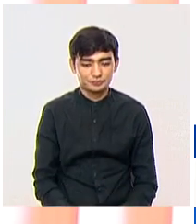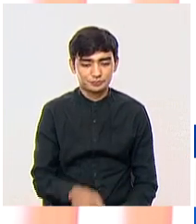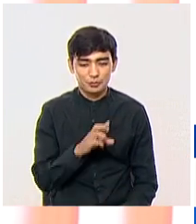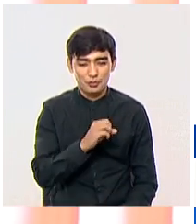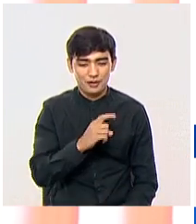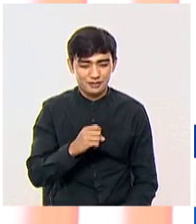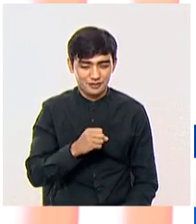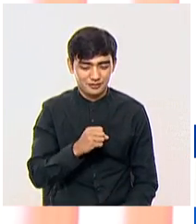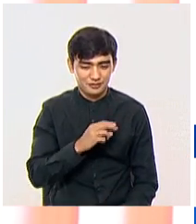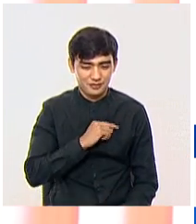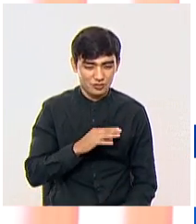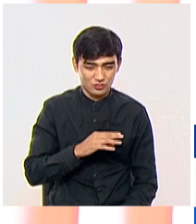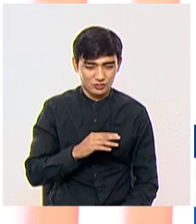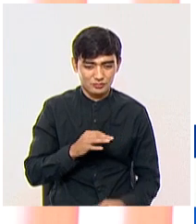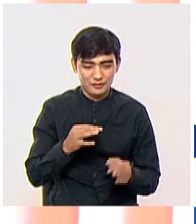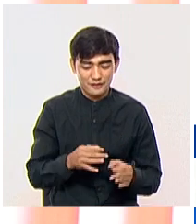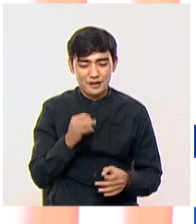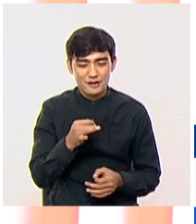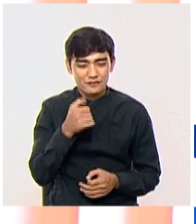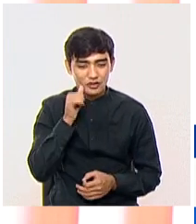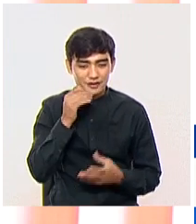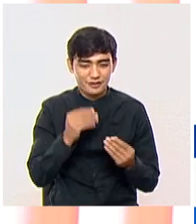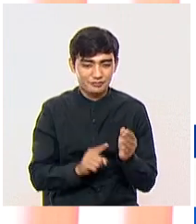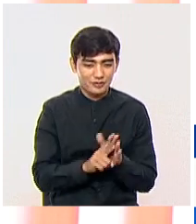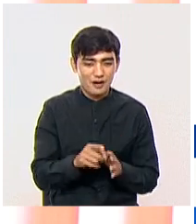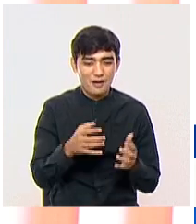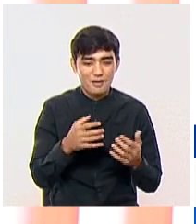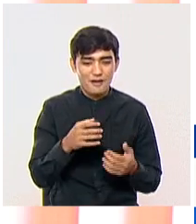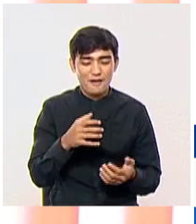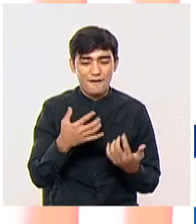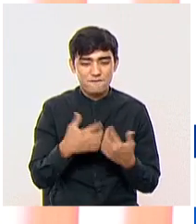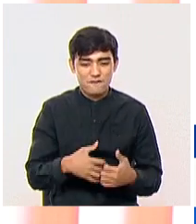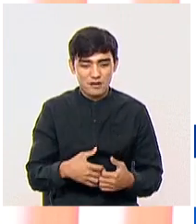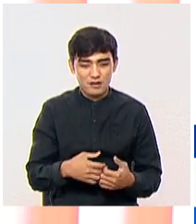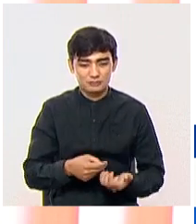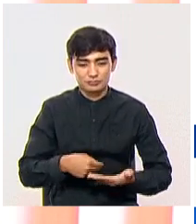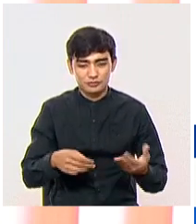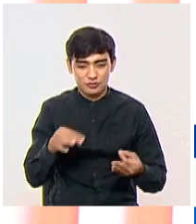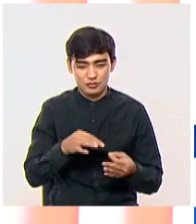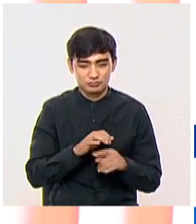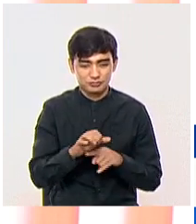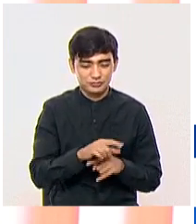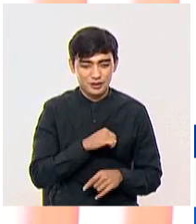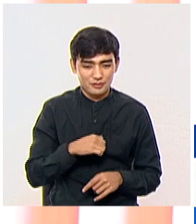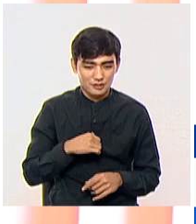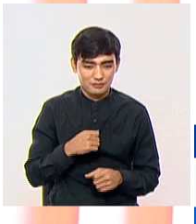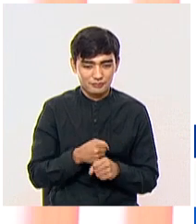Со вчерашнего времени запущен автоподписание данных предписаний. То есть